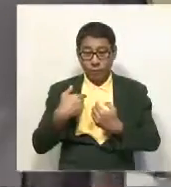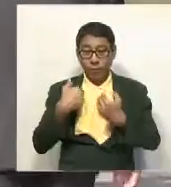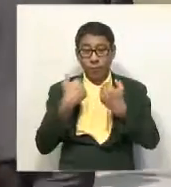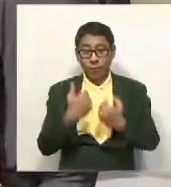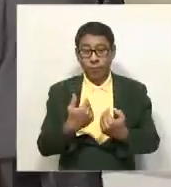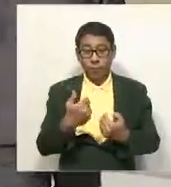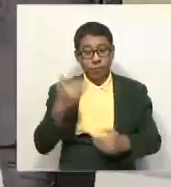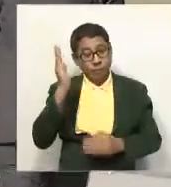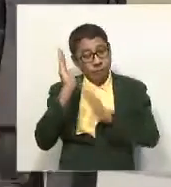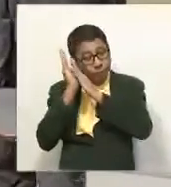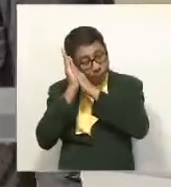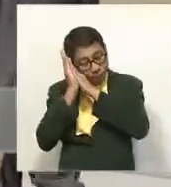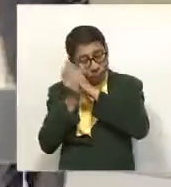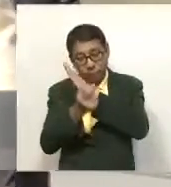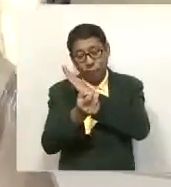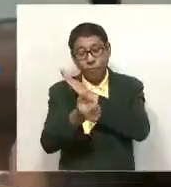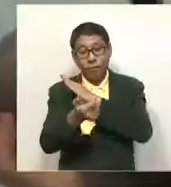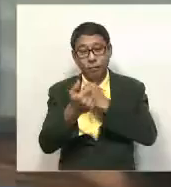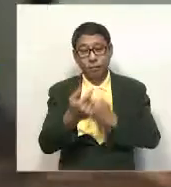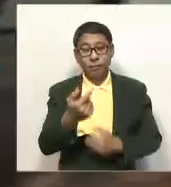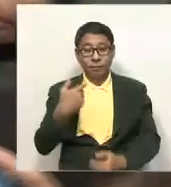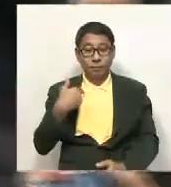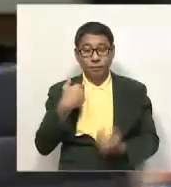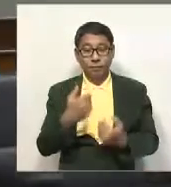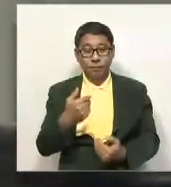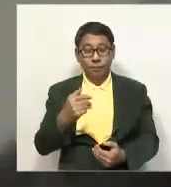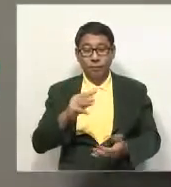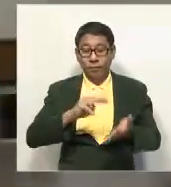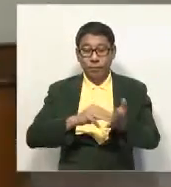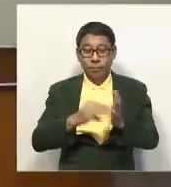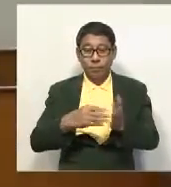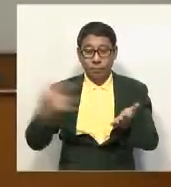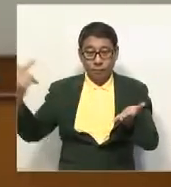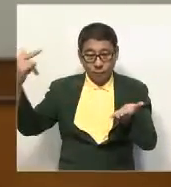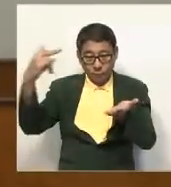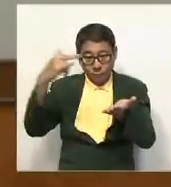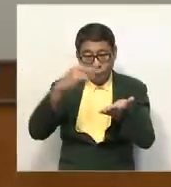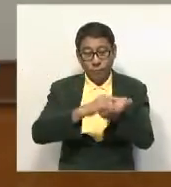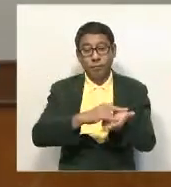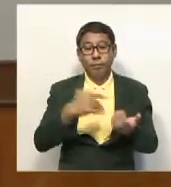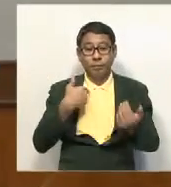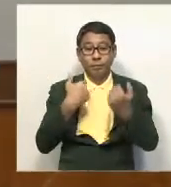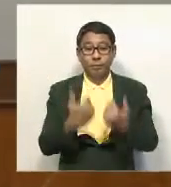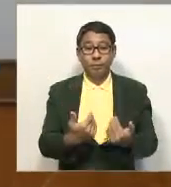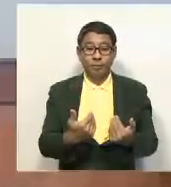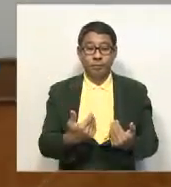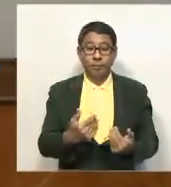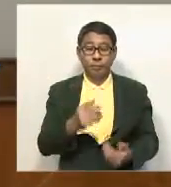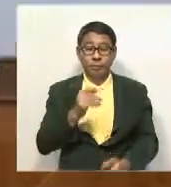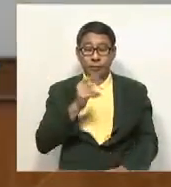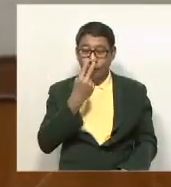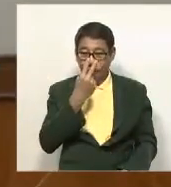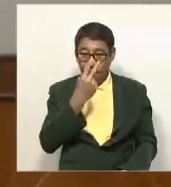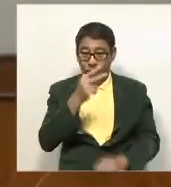นๆว่านอนน้อยไปหน่อยนอนไปได้นิดหนึ่งน่าจะหมายถึงตอนที่อยู่บนเครื่องบินนะครับทางนี้ผู้สื่อข่าวเองก็